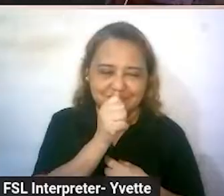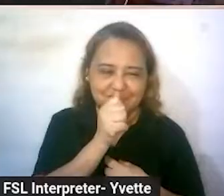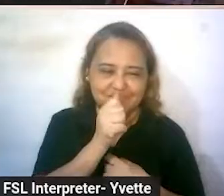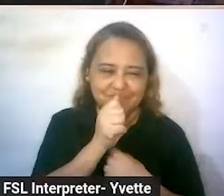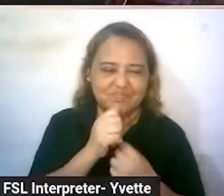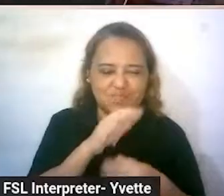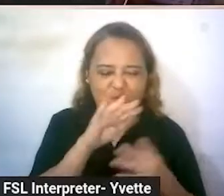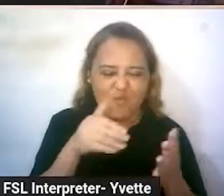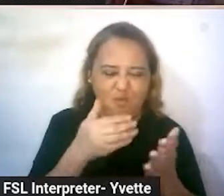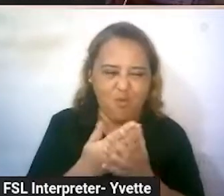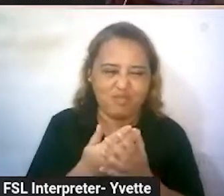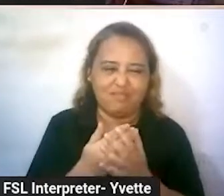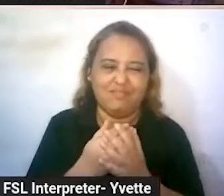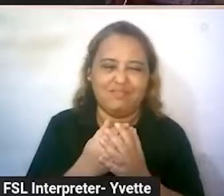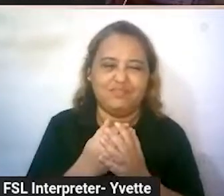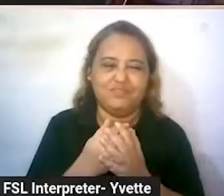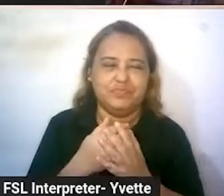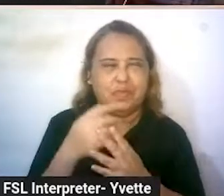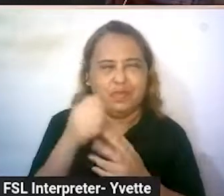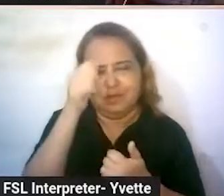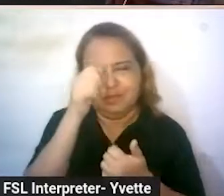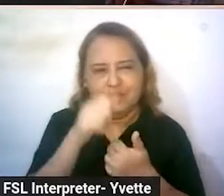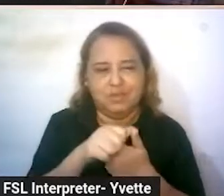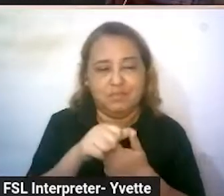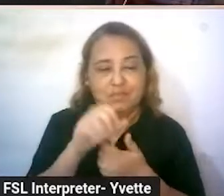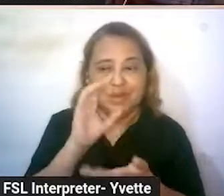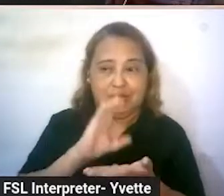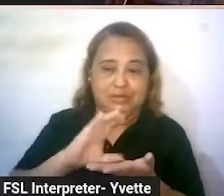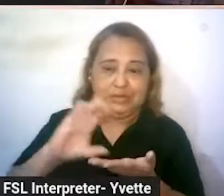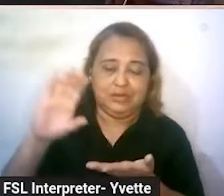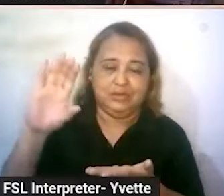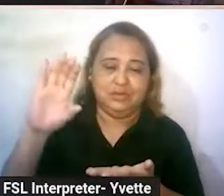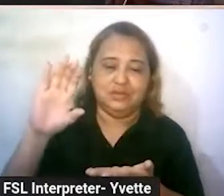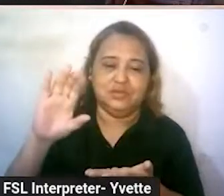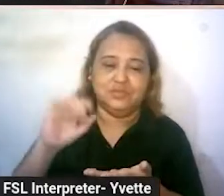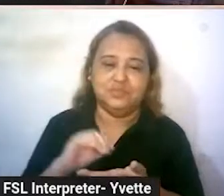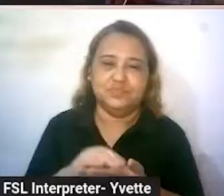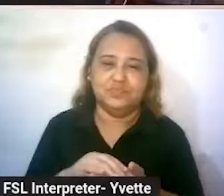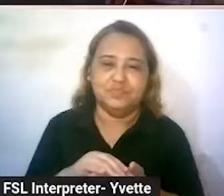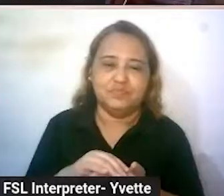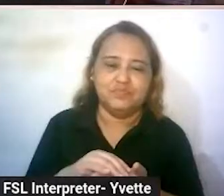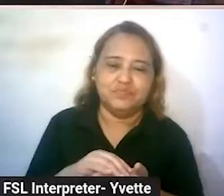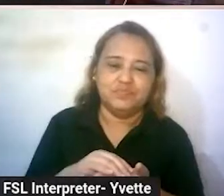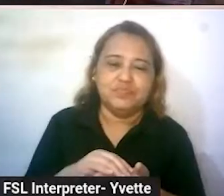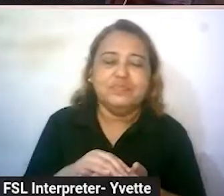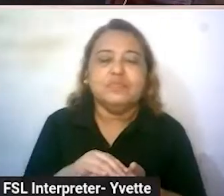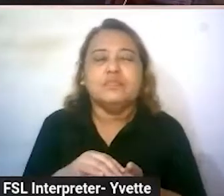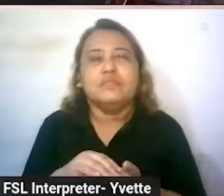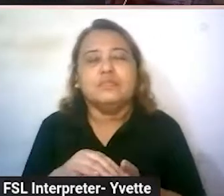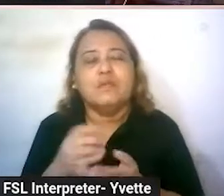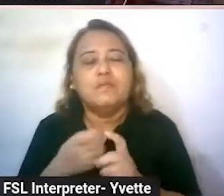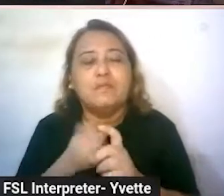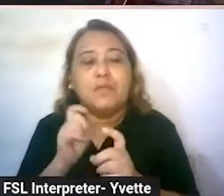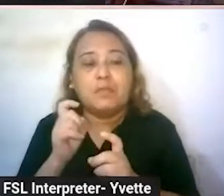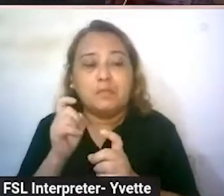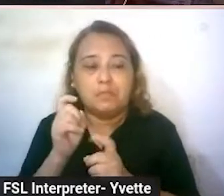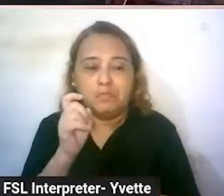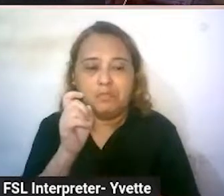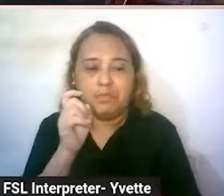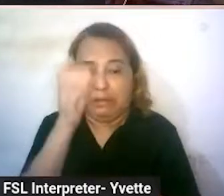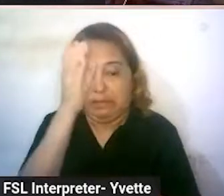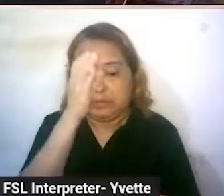then I remember in college, kasi nga, nanggaling ako sa isang Catholic school na buo yung